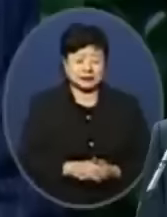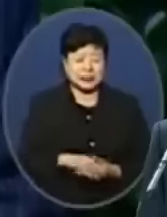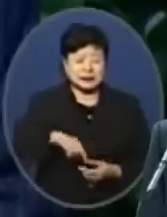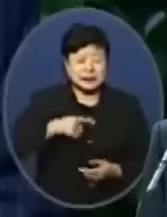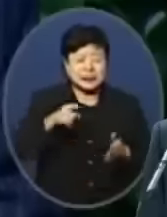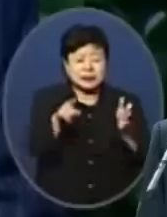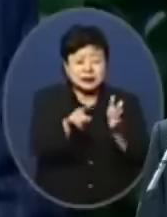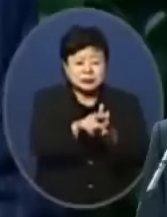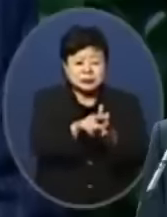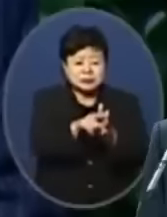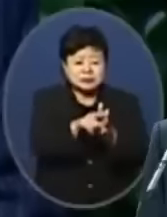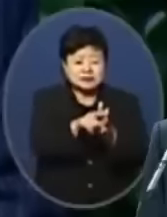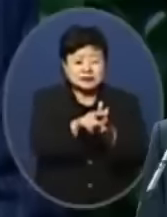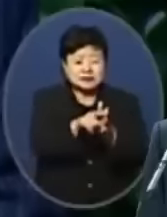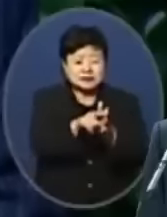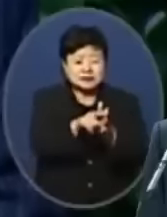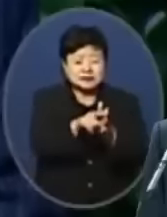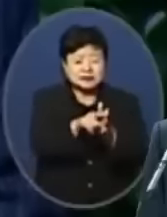자기 믿음이